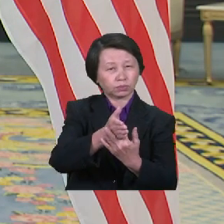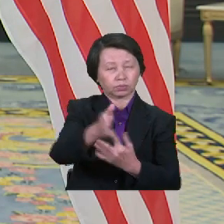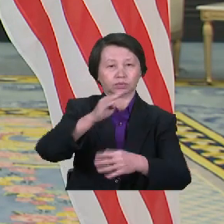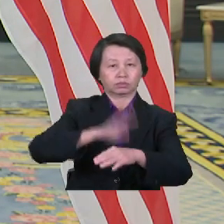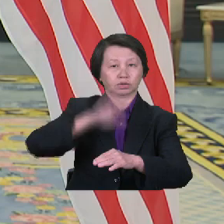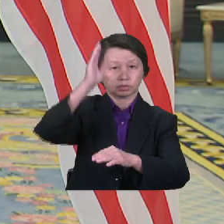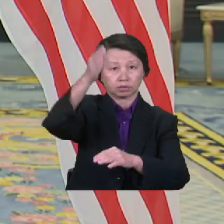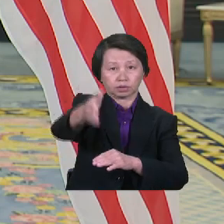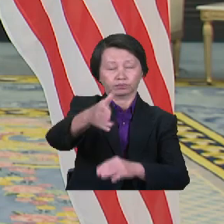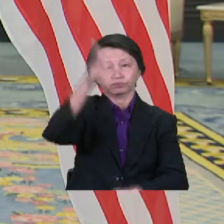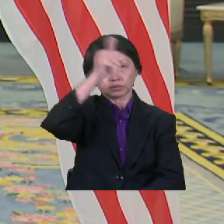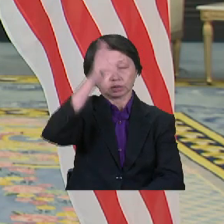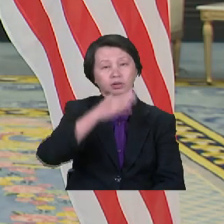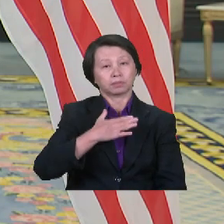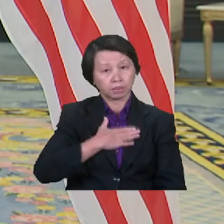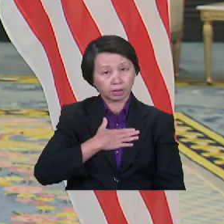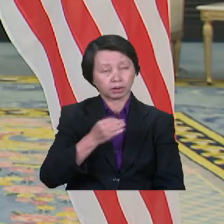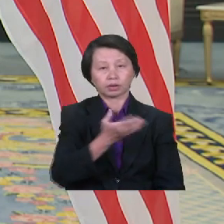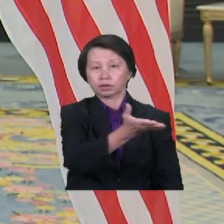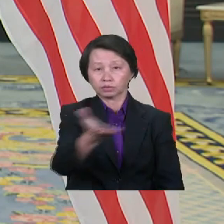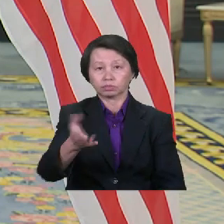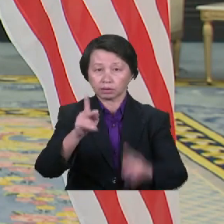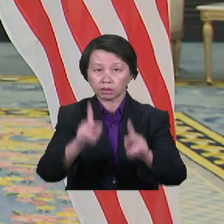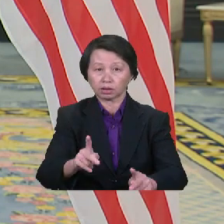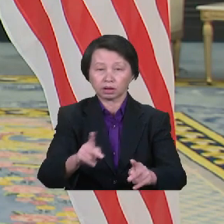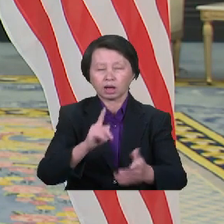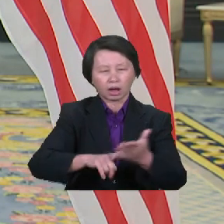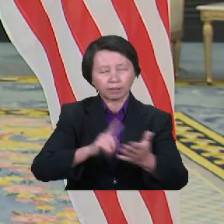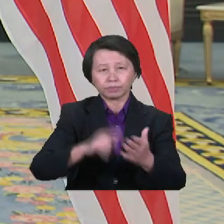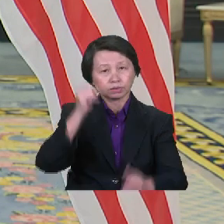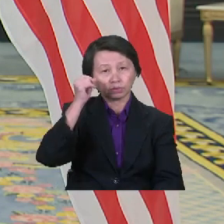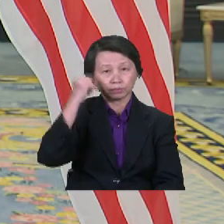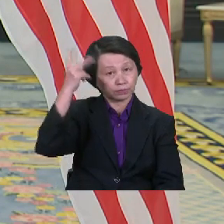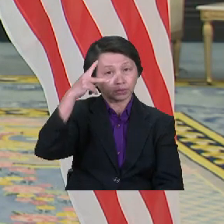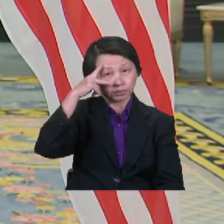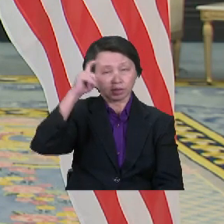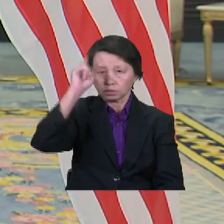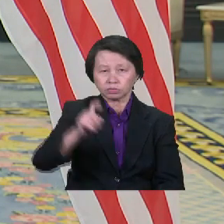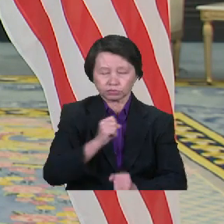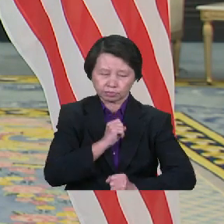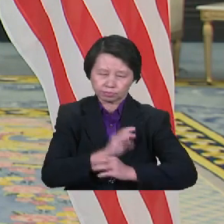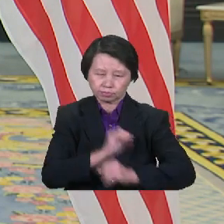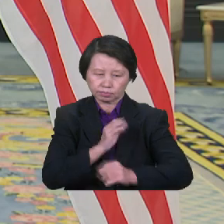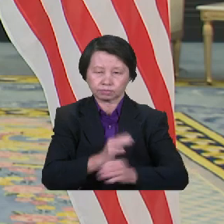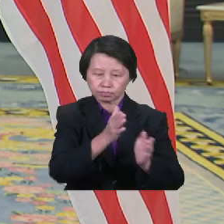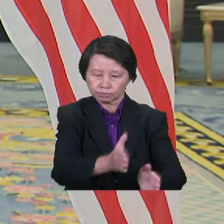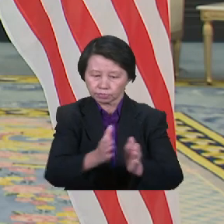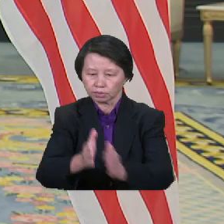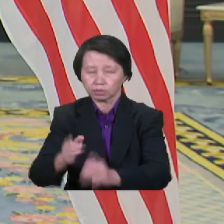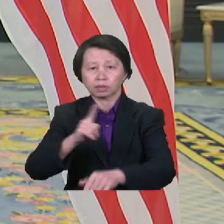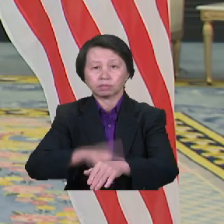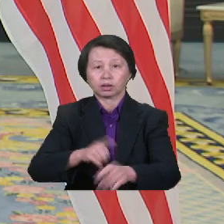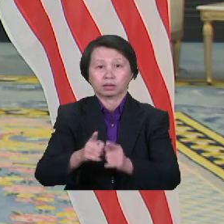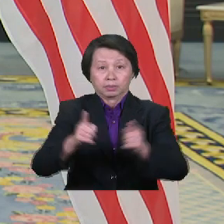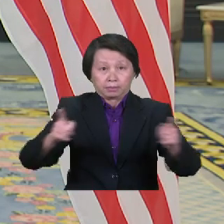hadapan kerajaan beta dan semua pihak tanpa mengira fahaman politik hendaklah berusaha merencana pelan jangka